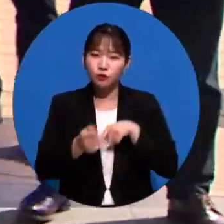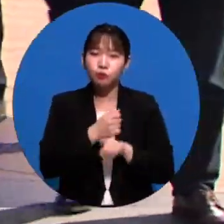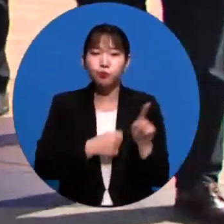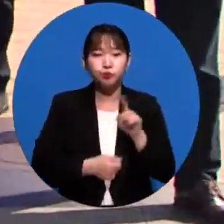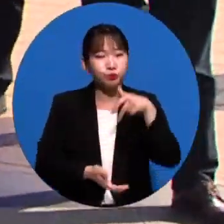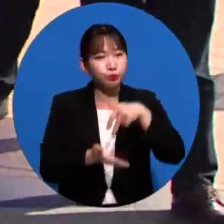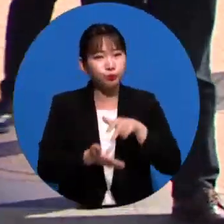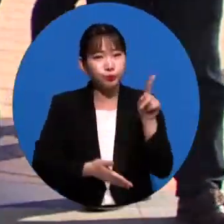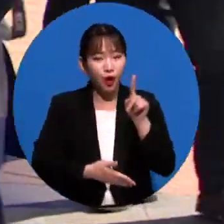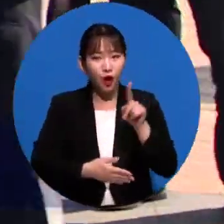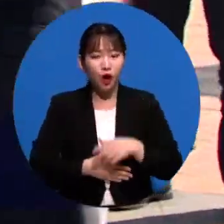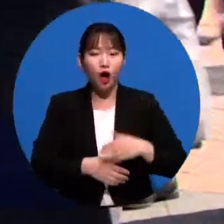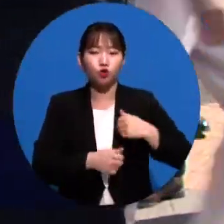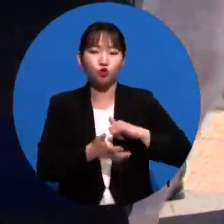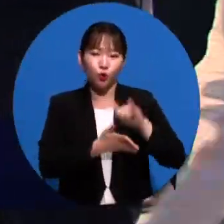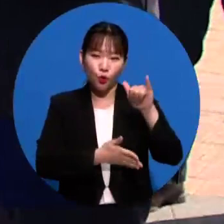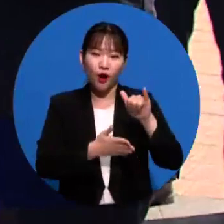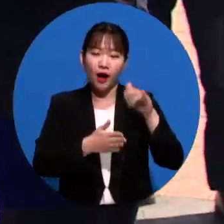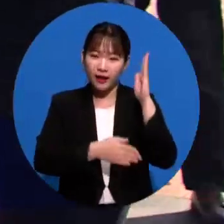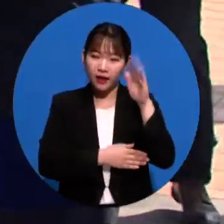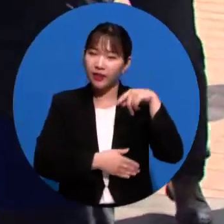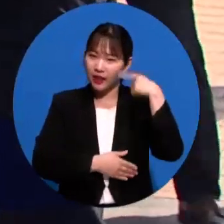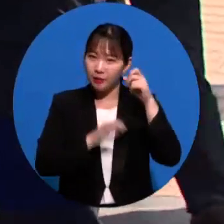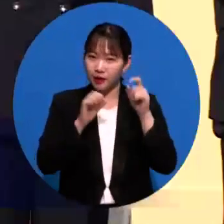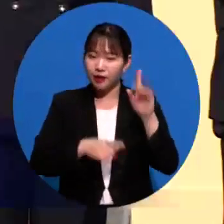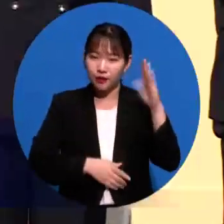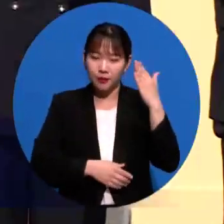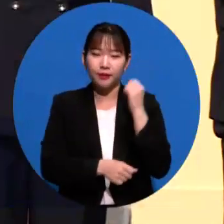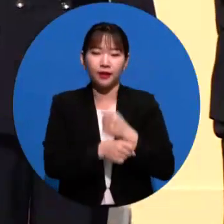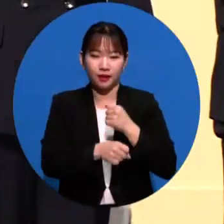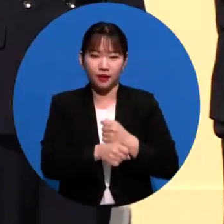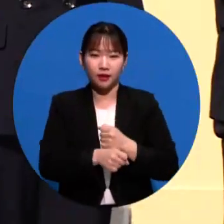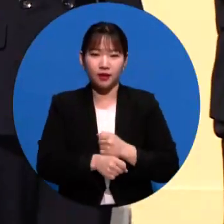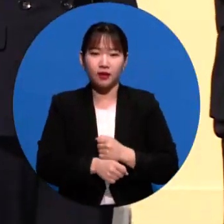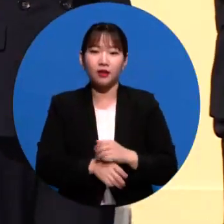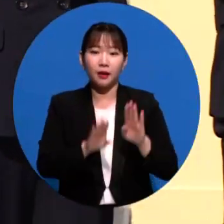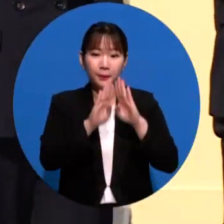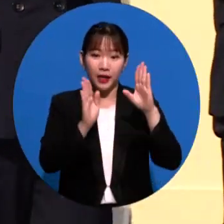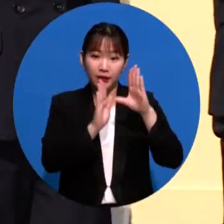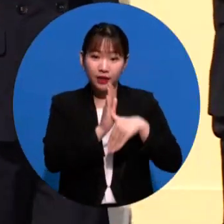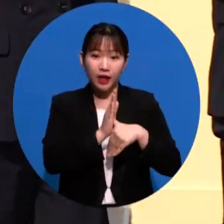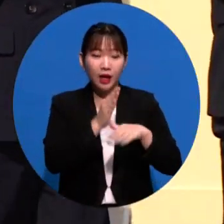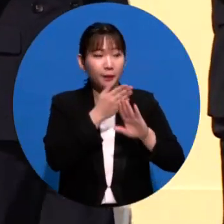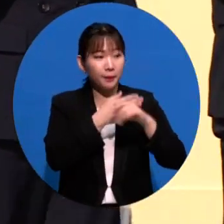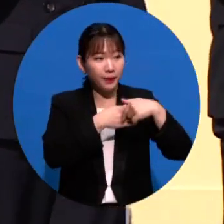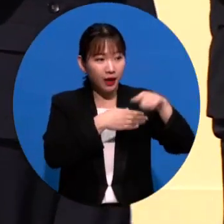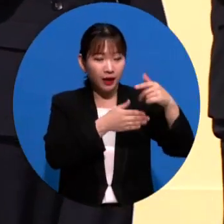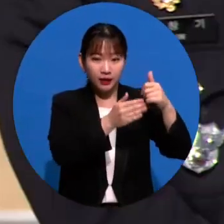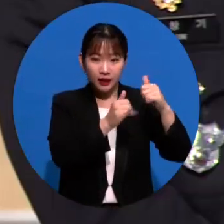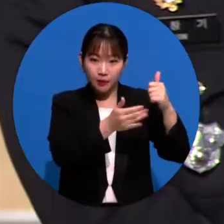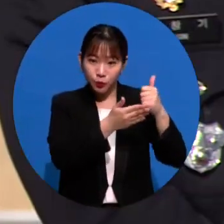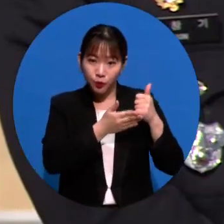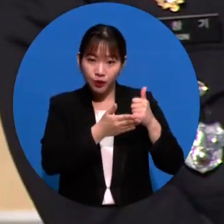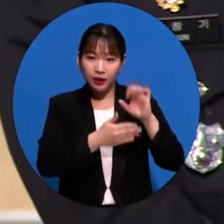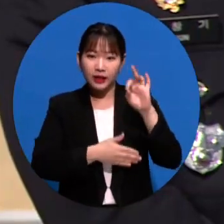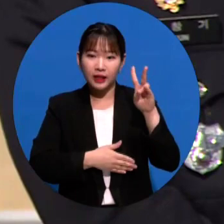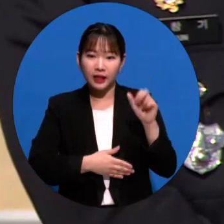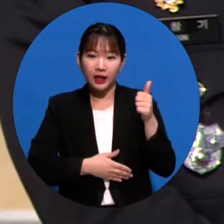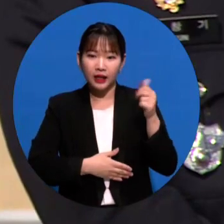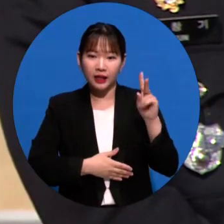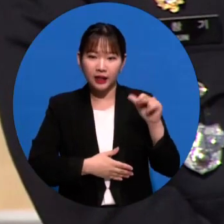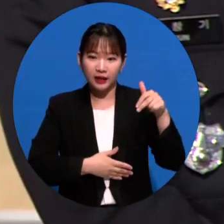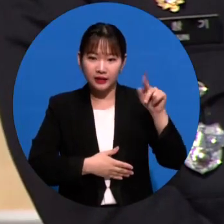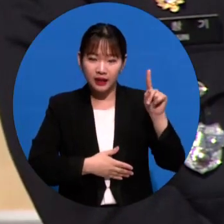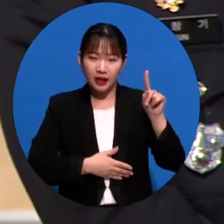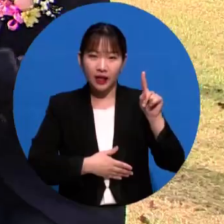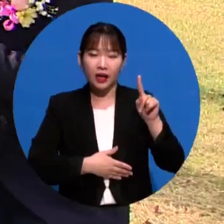어떤 입장을 갖고 계십니까? 군공항 이야기는 다음에 기회 봐서 하겠습니다. 개장식의 외부 인사는 강 시장 외에도 양향자 광주